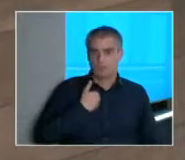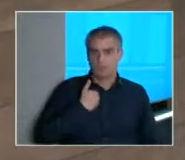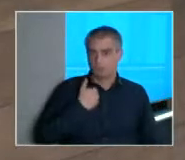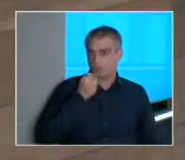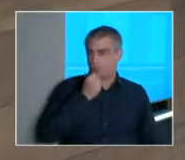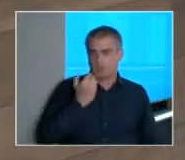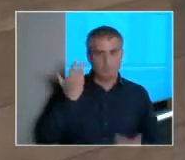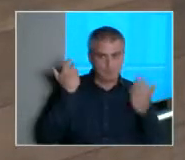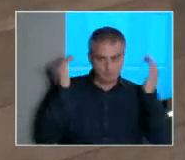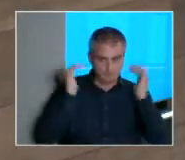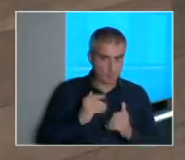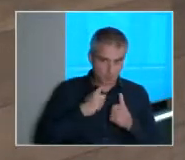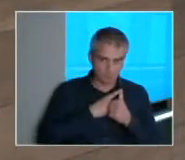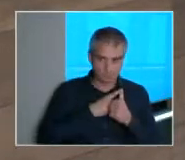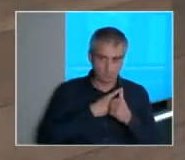נפסיד תיירים,